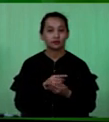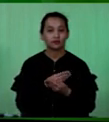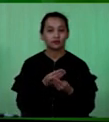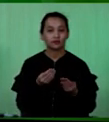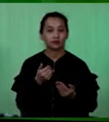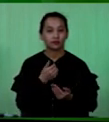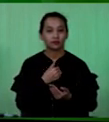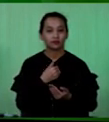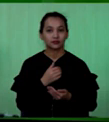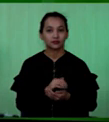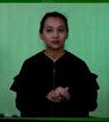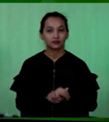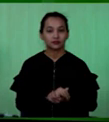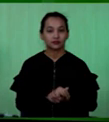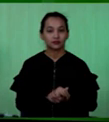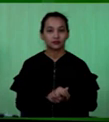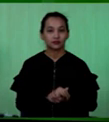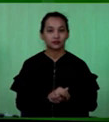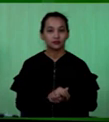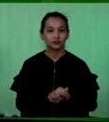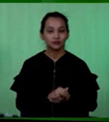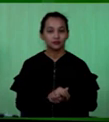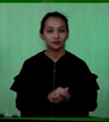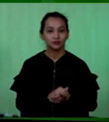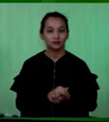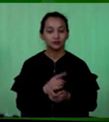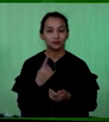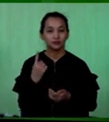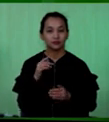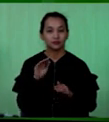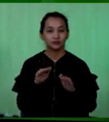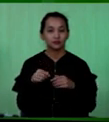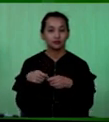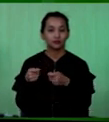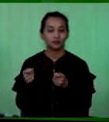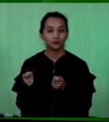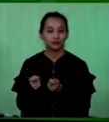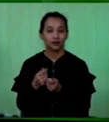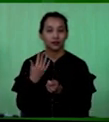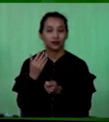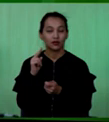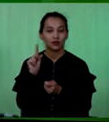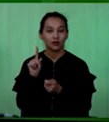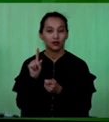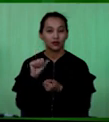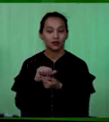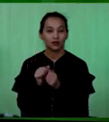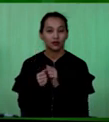bermoqchiman. Diqqat qiling. Birinchi pallada 5 kilogramlik tosh